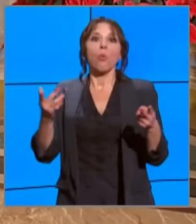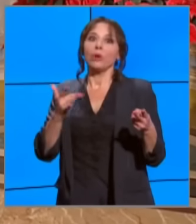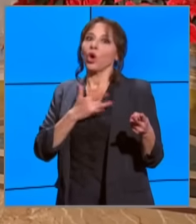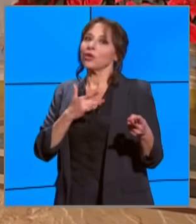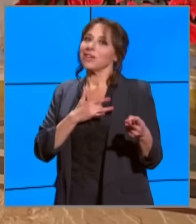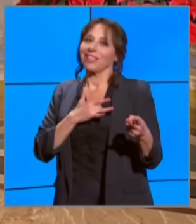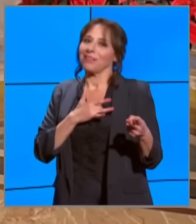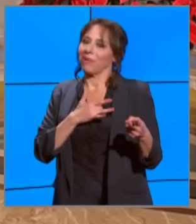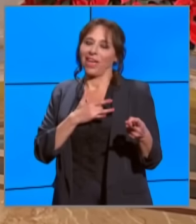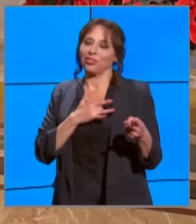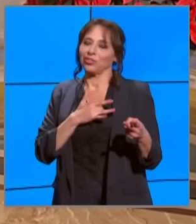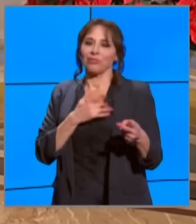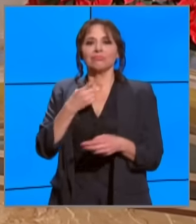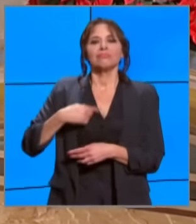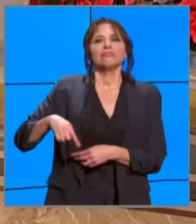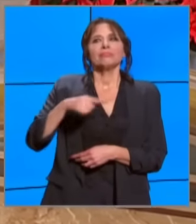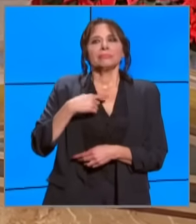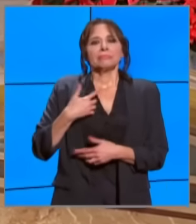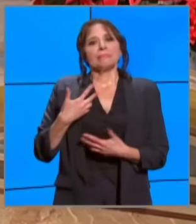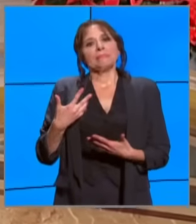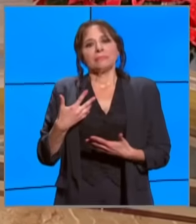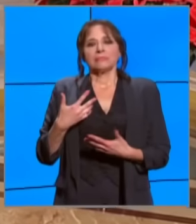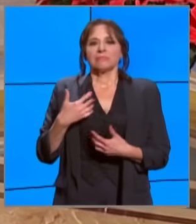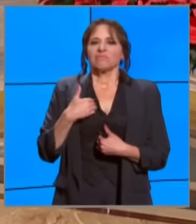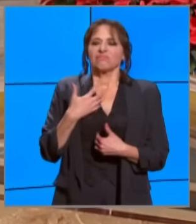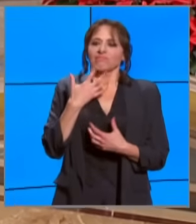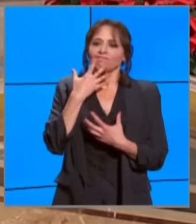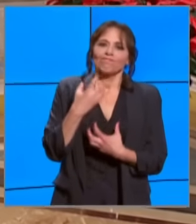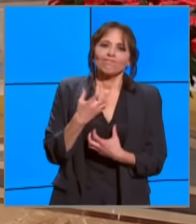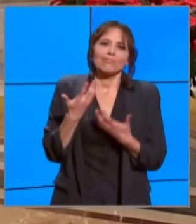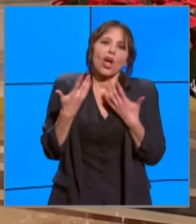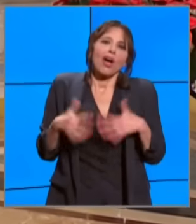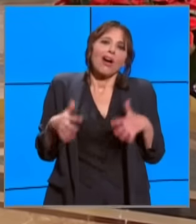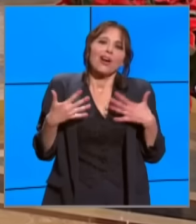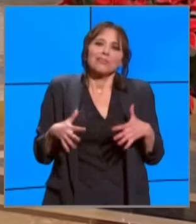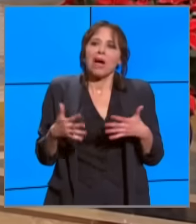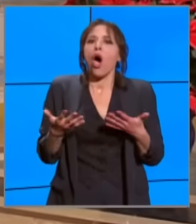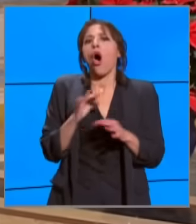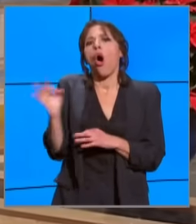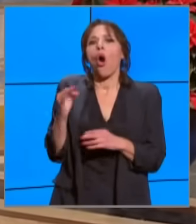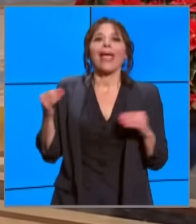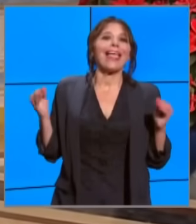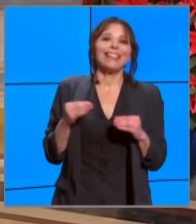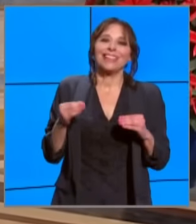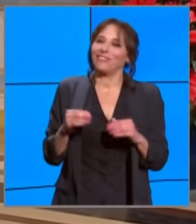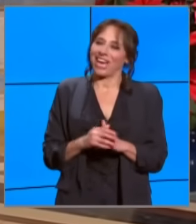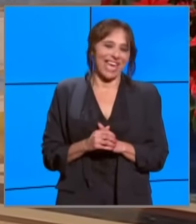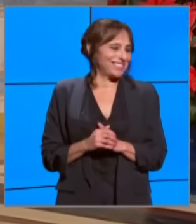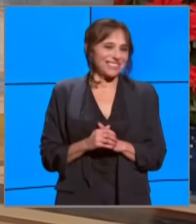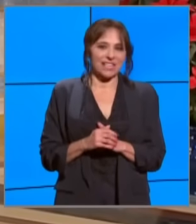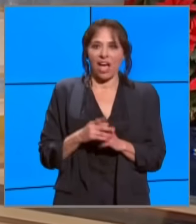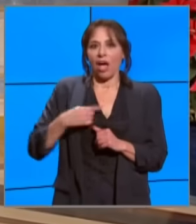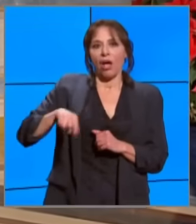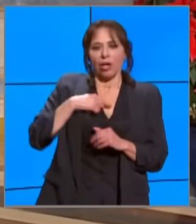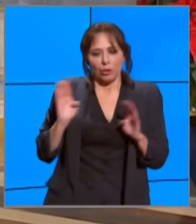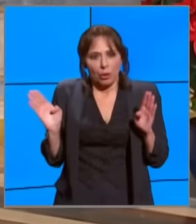sentimento non dobbiamo farci vincere dalla rassegnazione o dalla indifferenza non dobbiamo chiuderci in noi